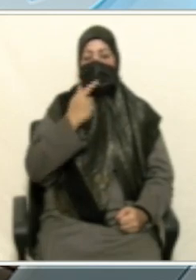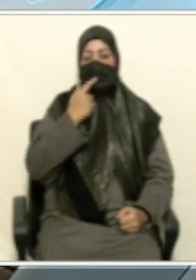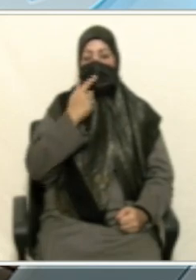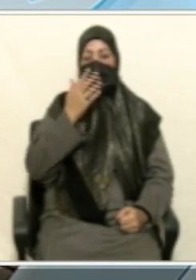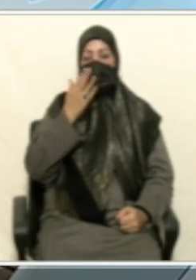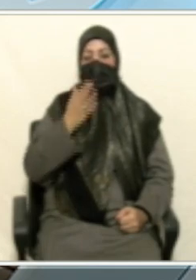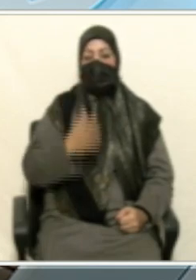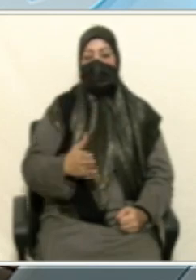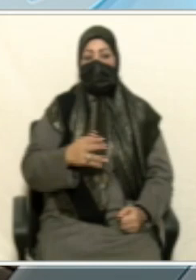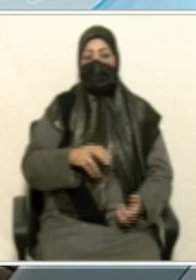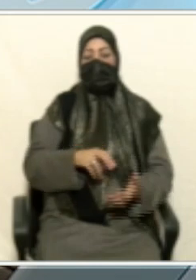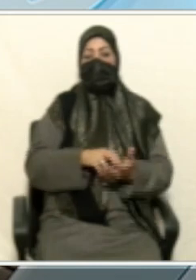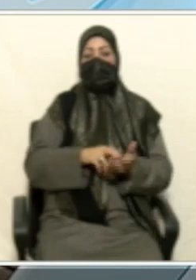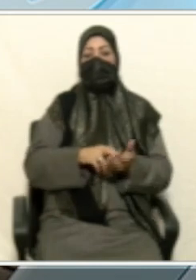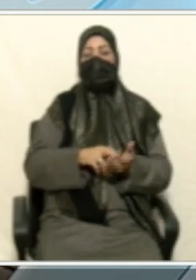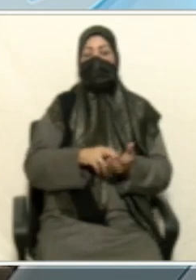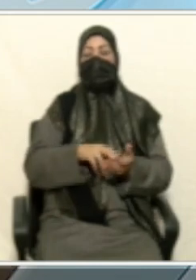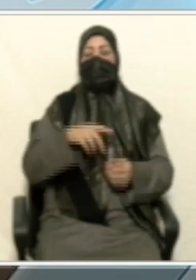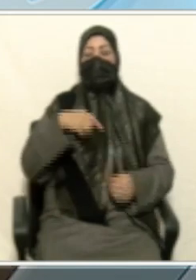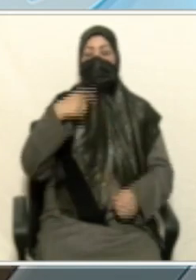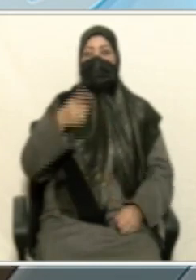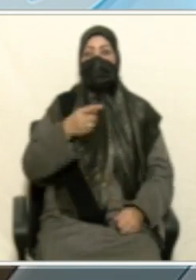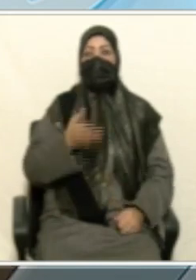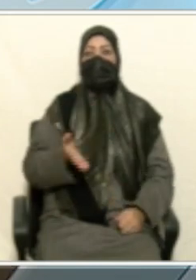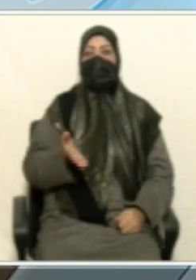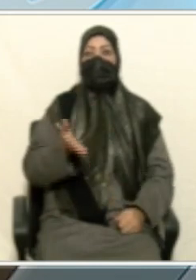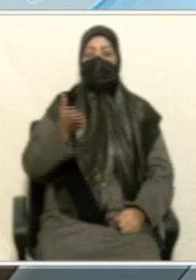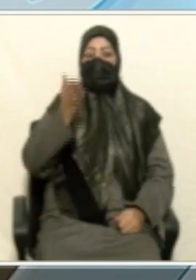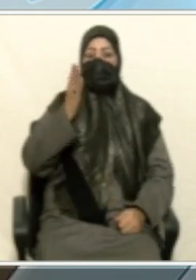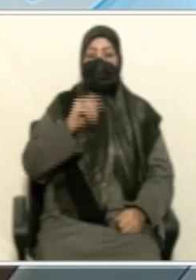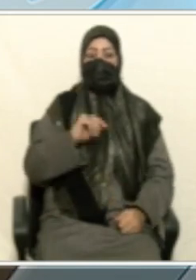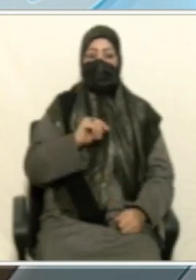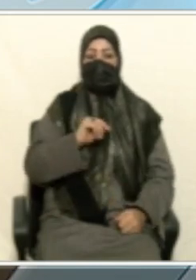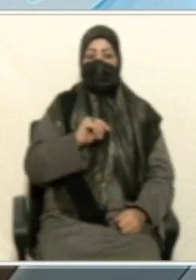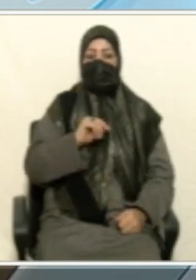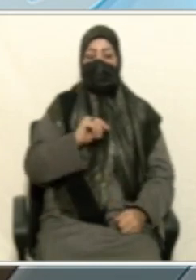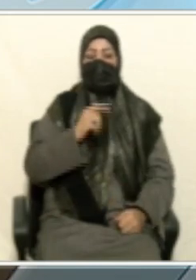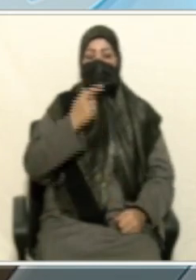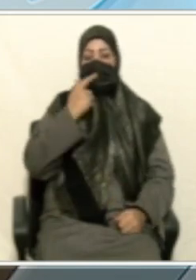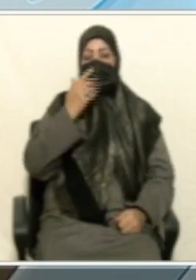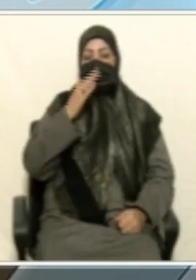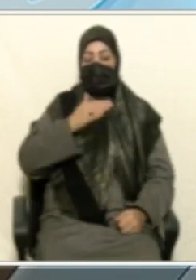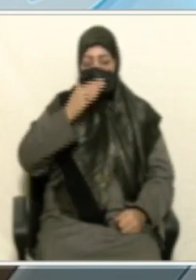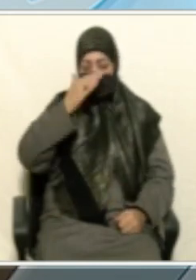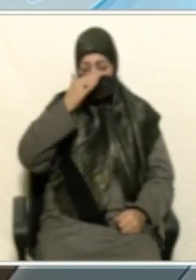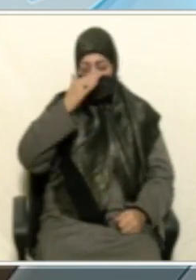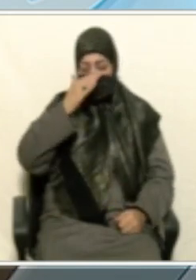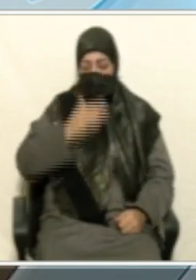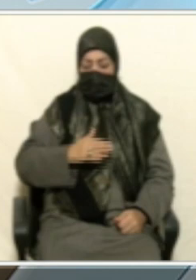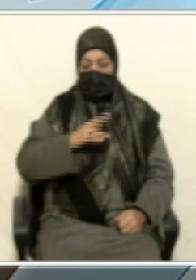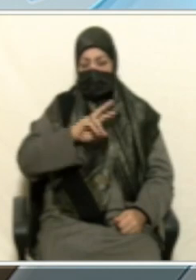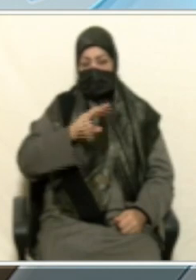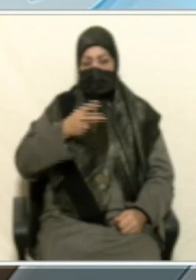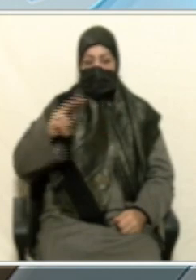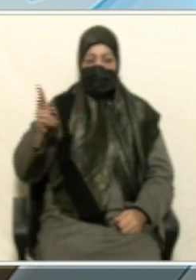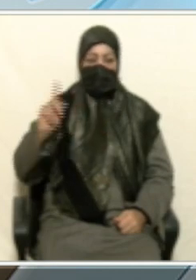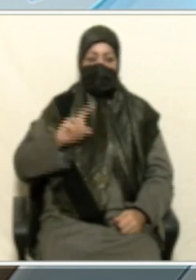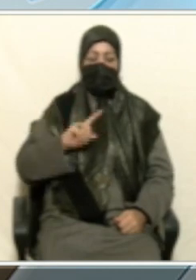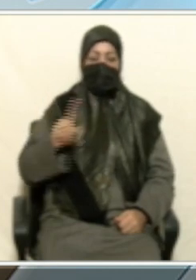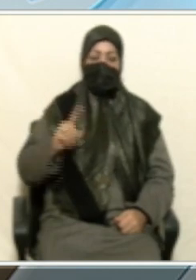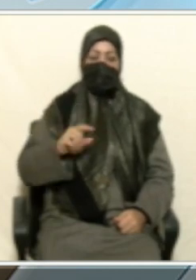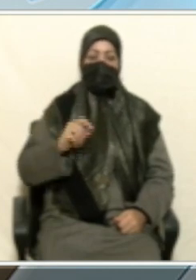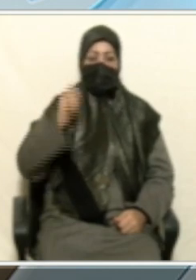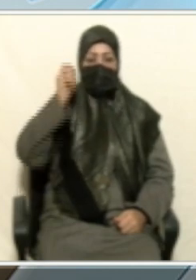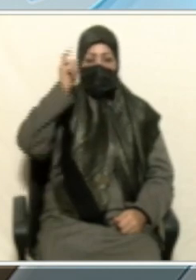شره مستطيرا. فالنذر في الطاعات وليس في غيرها، الله تعالى أعلم.